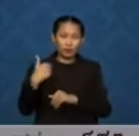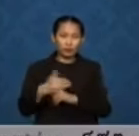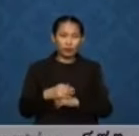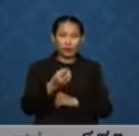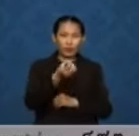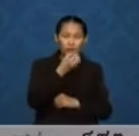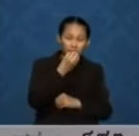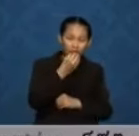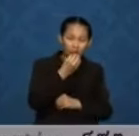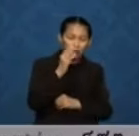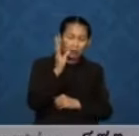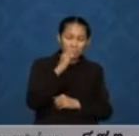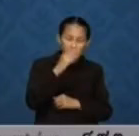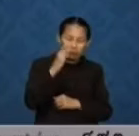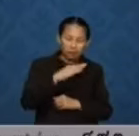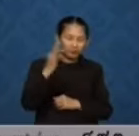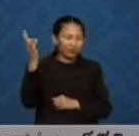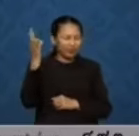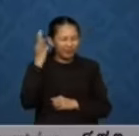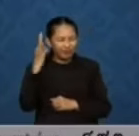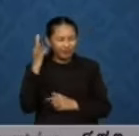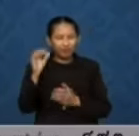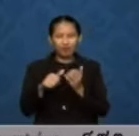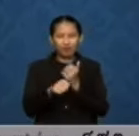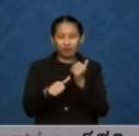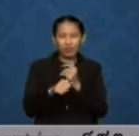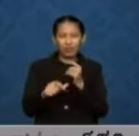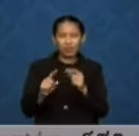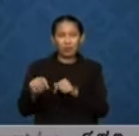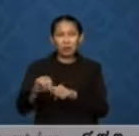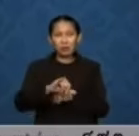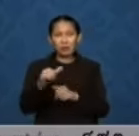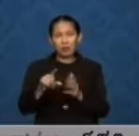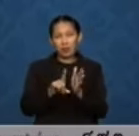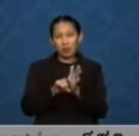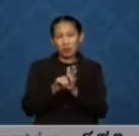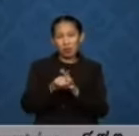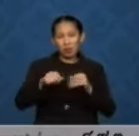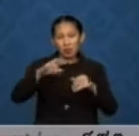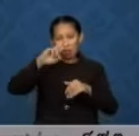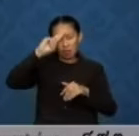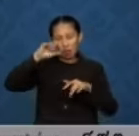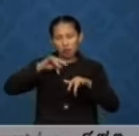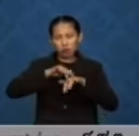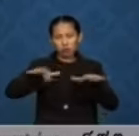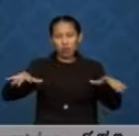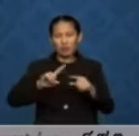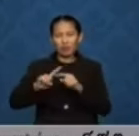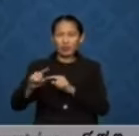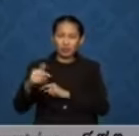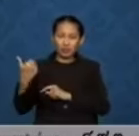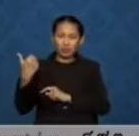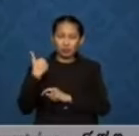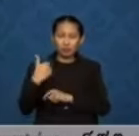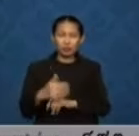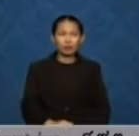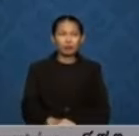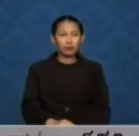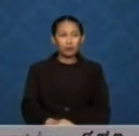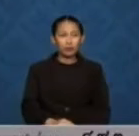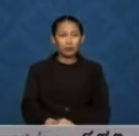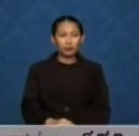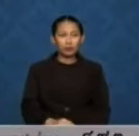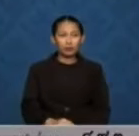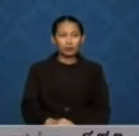กลิ่นเสียงสิ่งปฏิกูลและอาจจะเป็นที่เพาะพันธุ์ของพาหะนำโรคที่เกิดจากนกแอ่นนี้ค่ะนอกจ